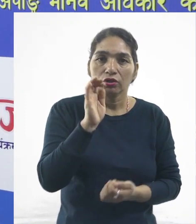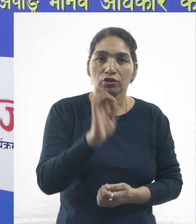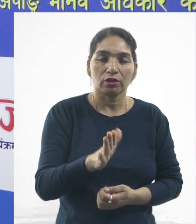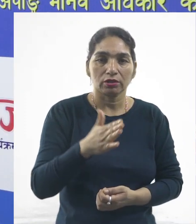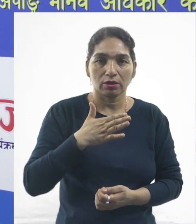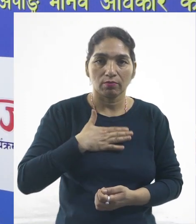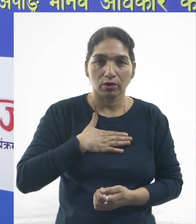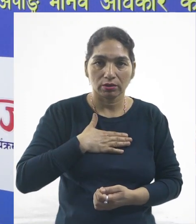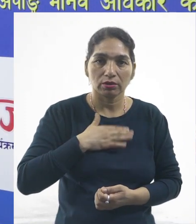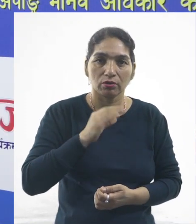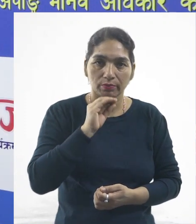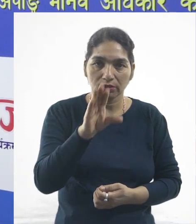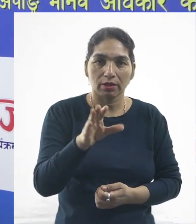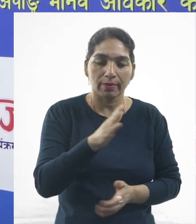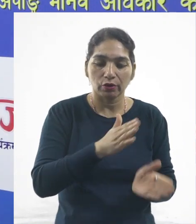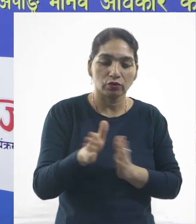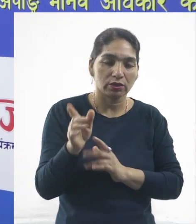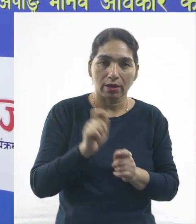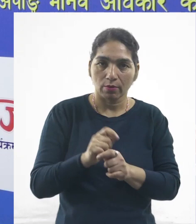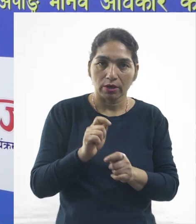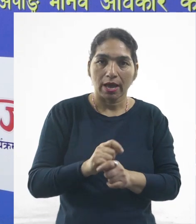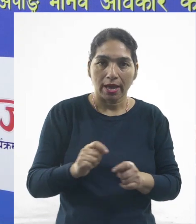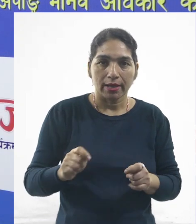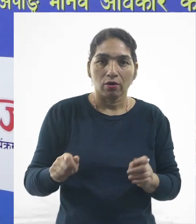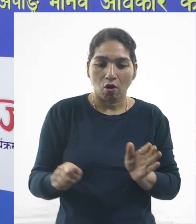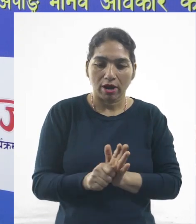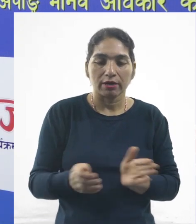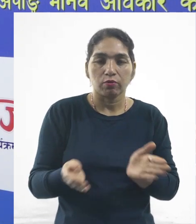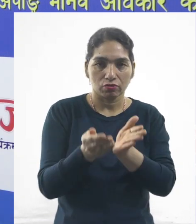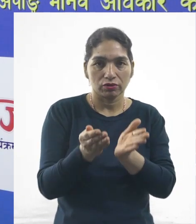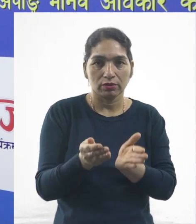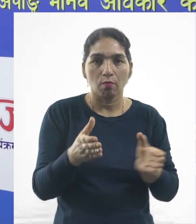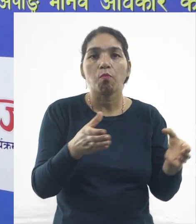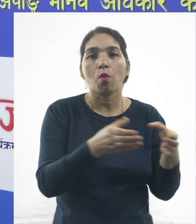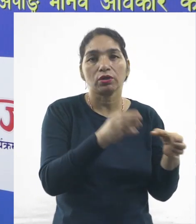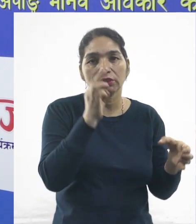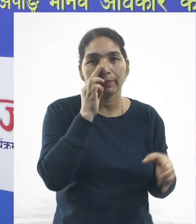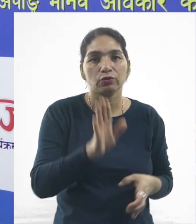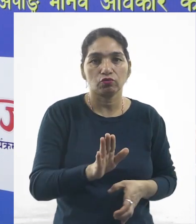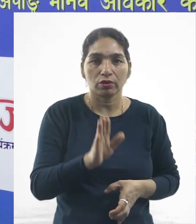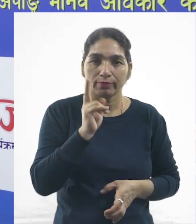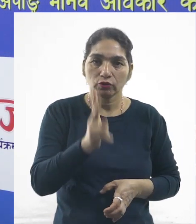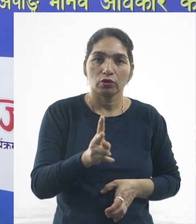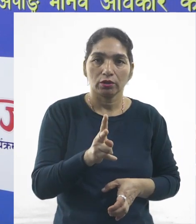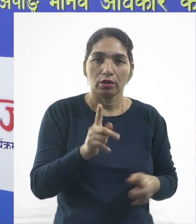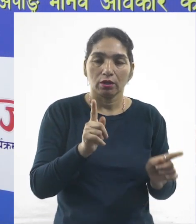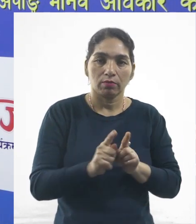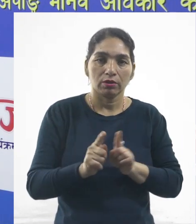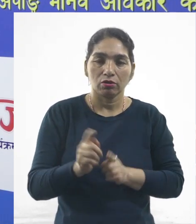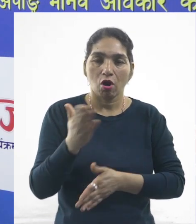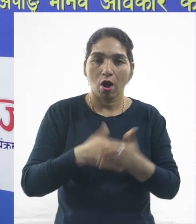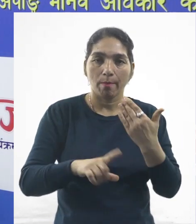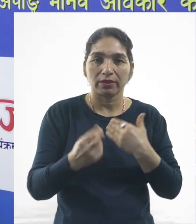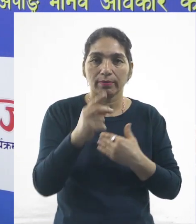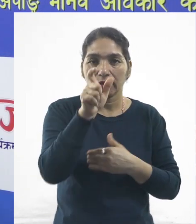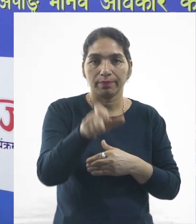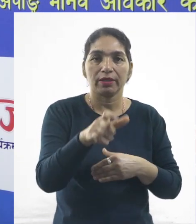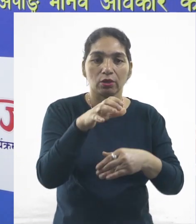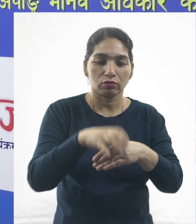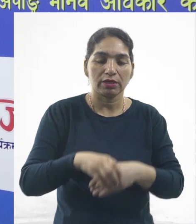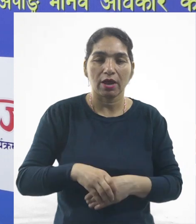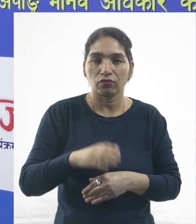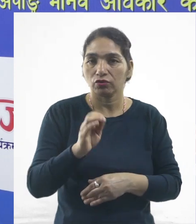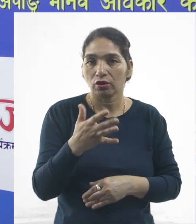अब नगरसभामा त्यसलाई योजनै बनाएर अगाडि सार्ने पक्षमा छु किनभने हाम्रो जति हाम्रो अपाङ्गता भएको व्यक्तिहरू ल्याउनु